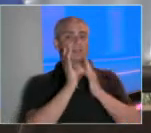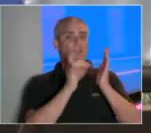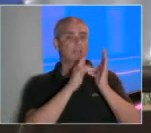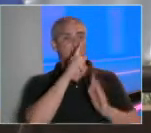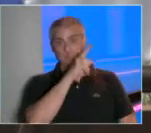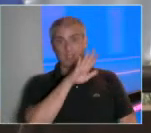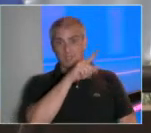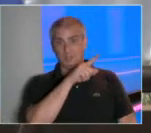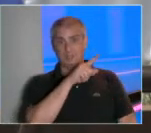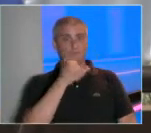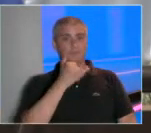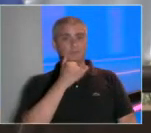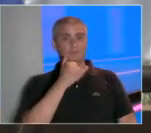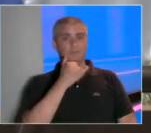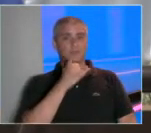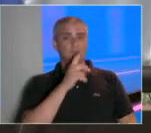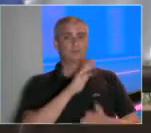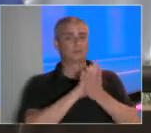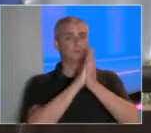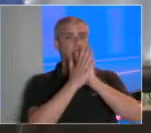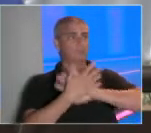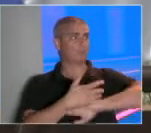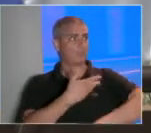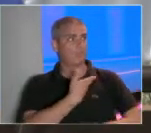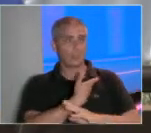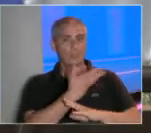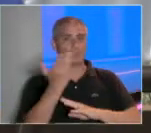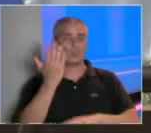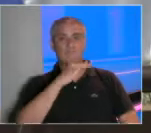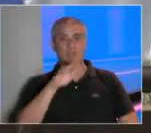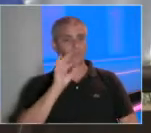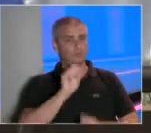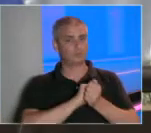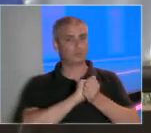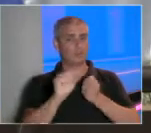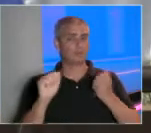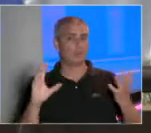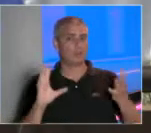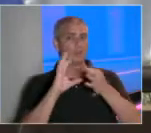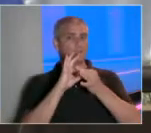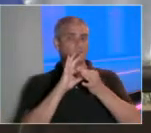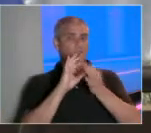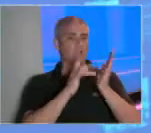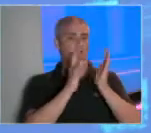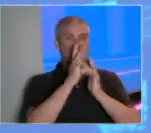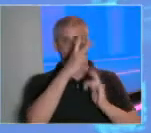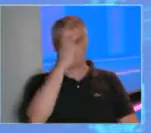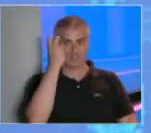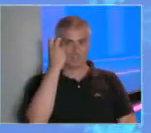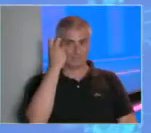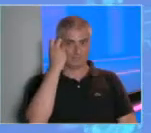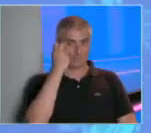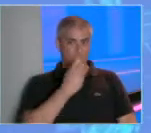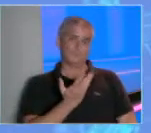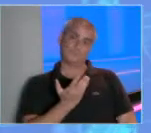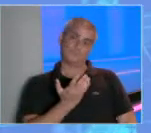עילית, ששמה יוהד לנוף הגליל, כדי למחוק את הקשר לנצרת הערבית.